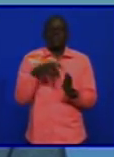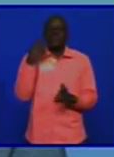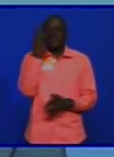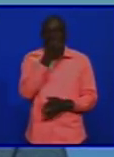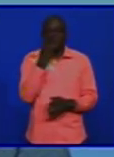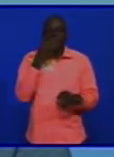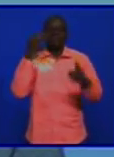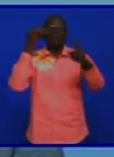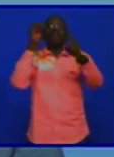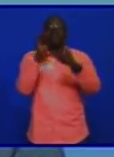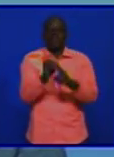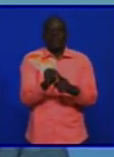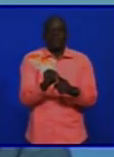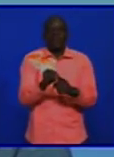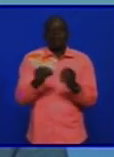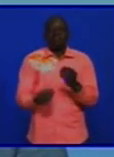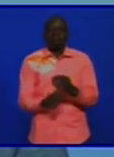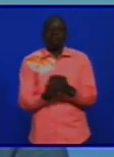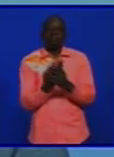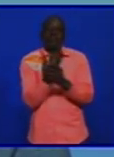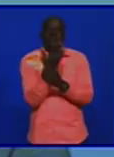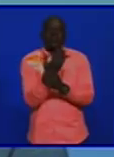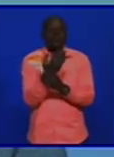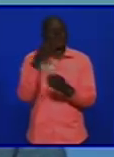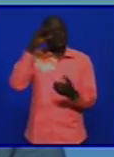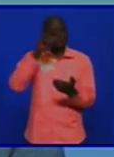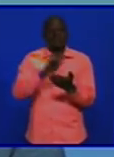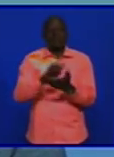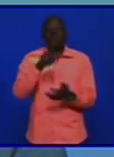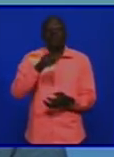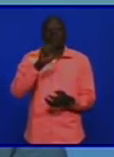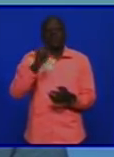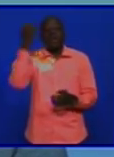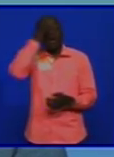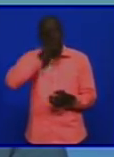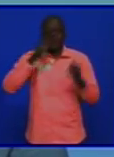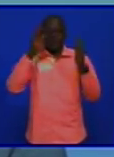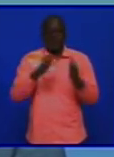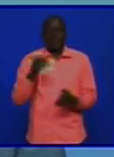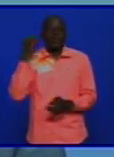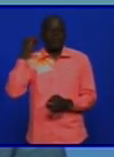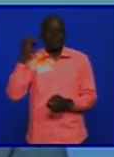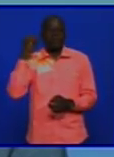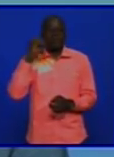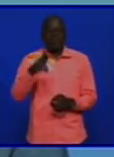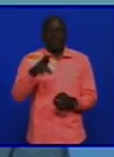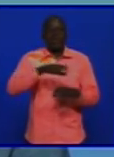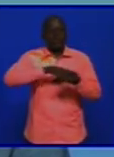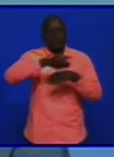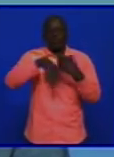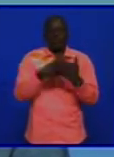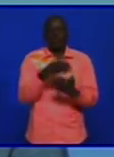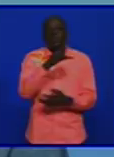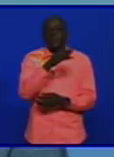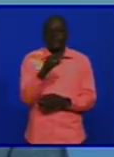l'objectif. Il s'agit de promouvoir le potentiel minier africain, mais surtout burkinabé. Mais